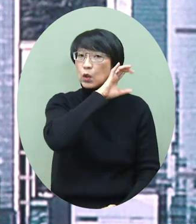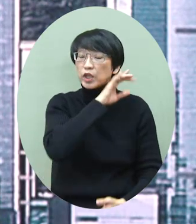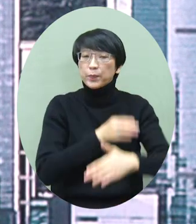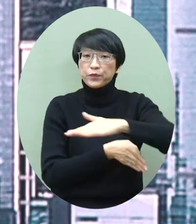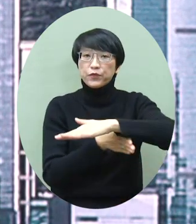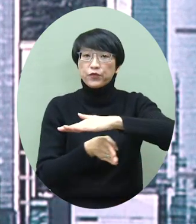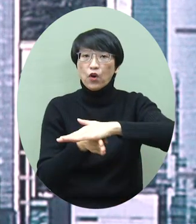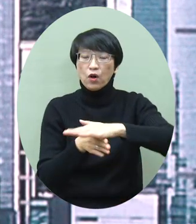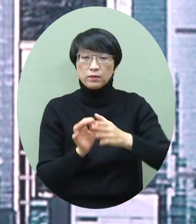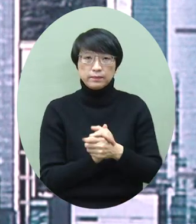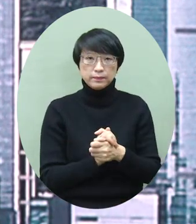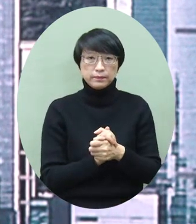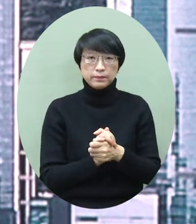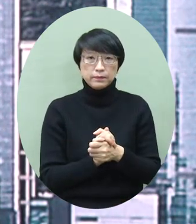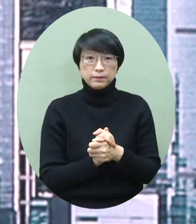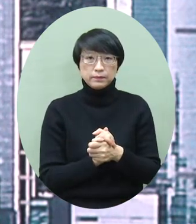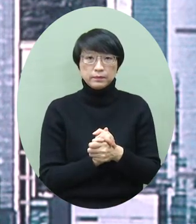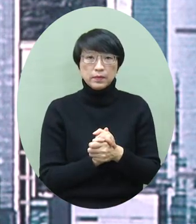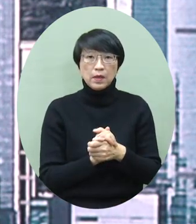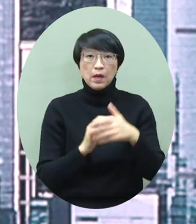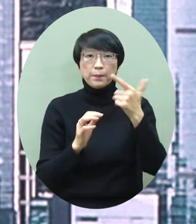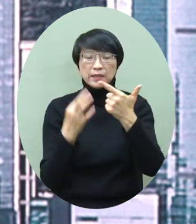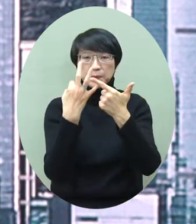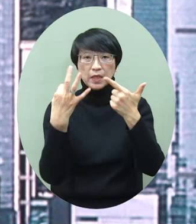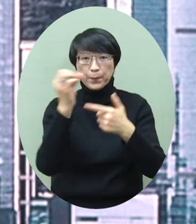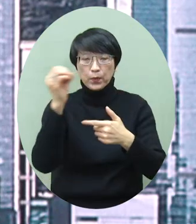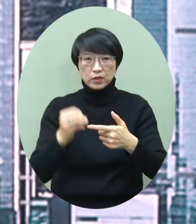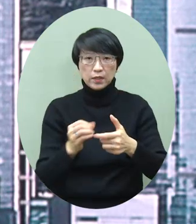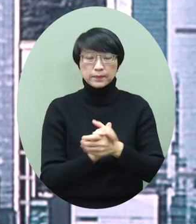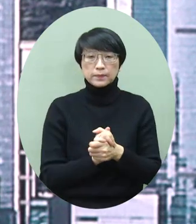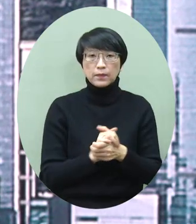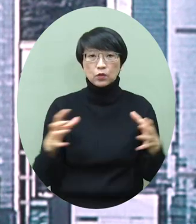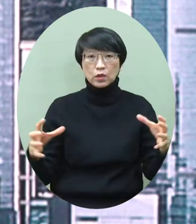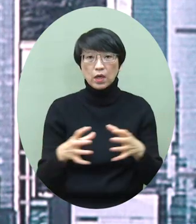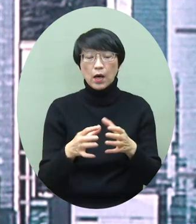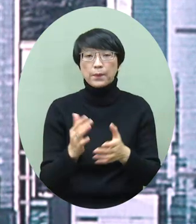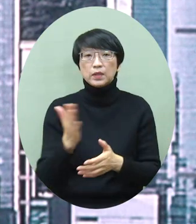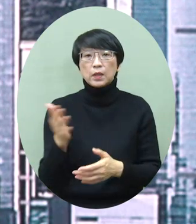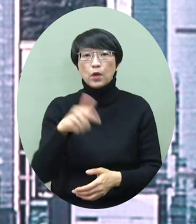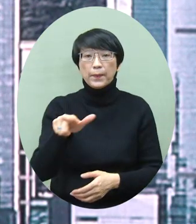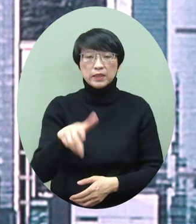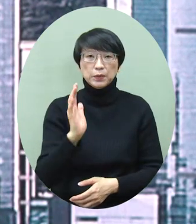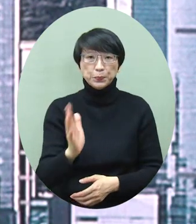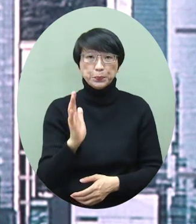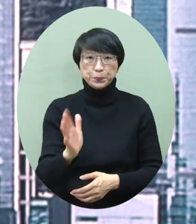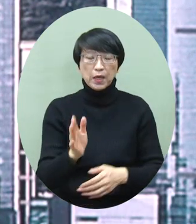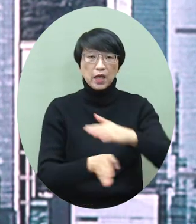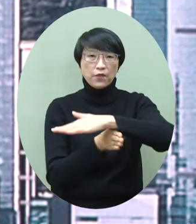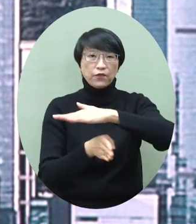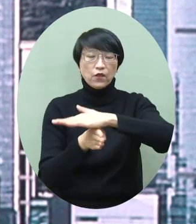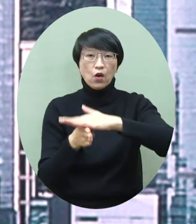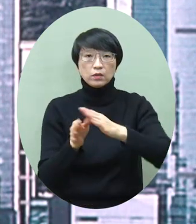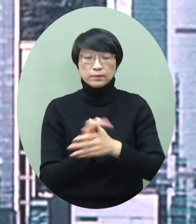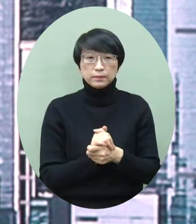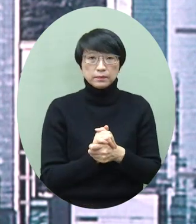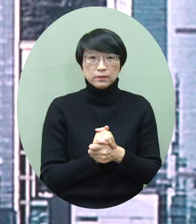咧，佔咧係83%，所以咧總共有大約8500間的房間，